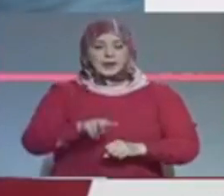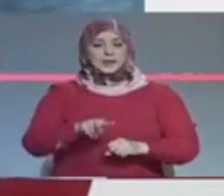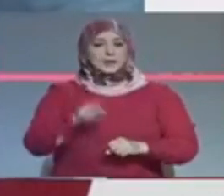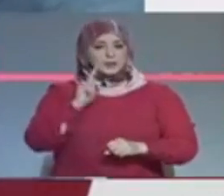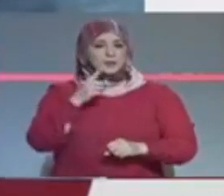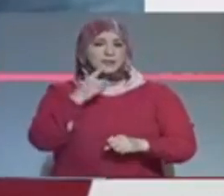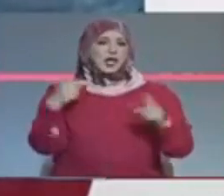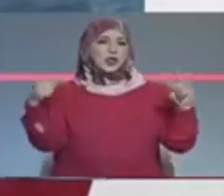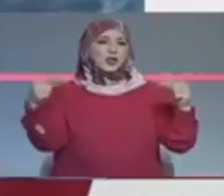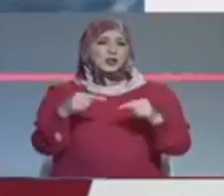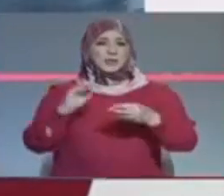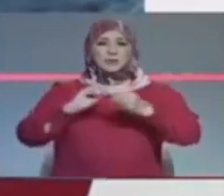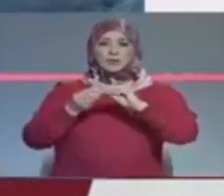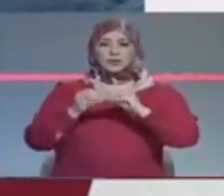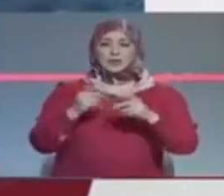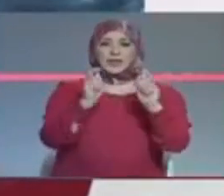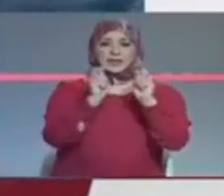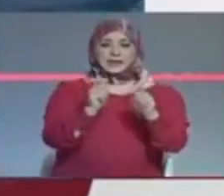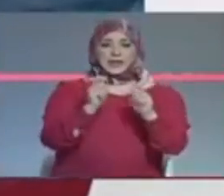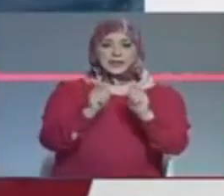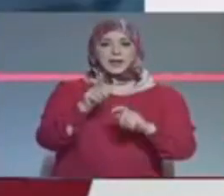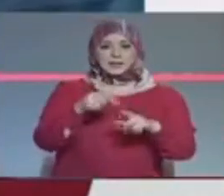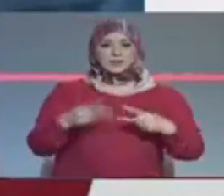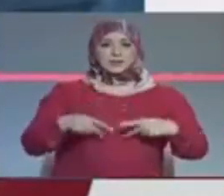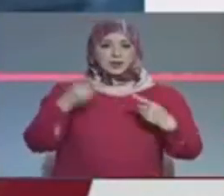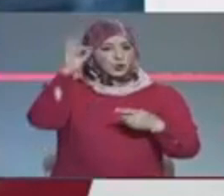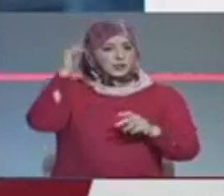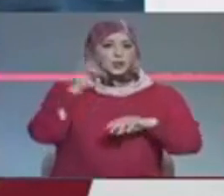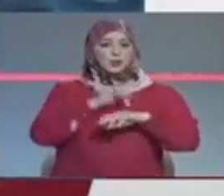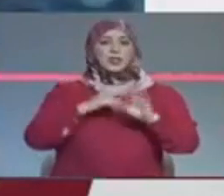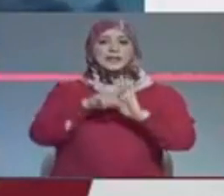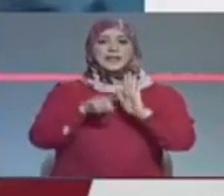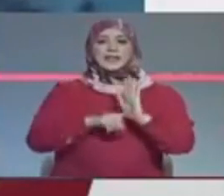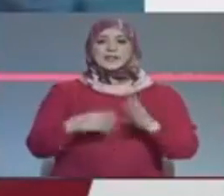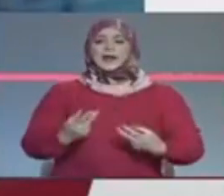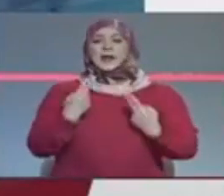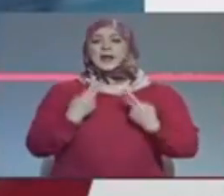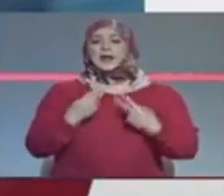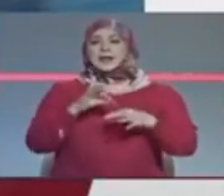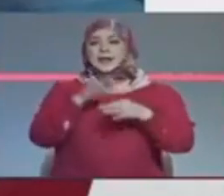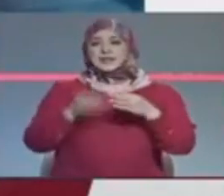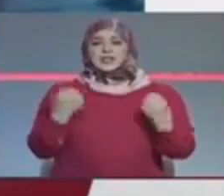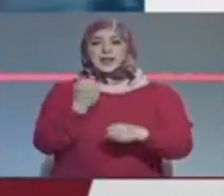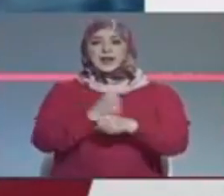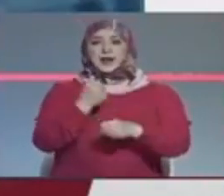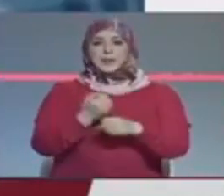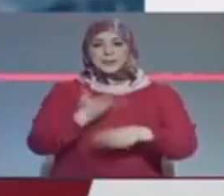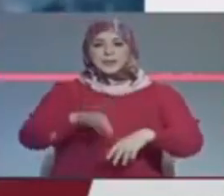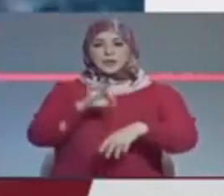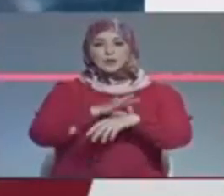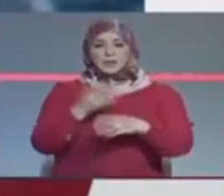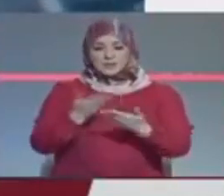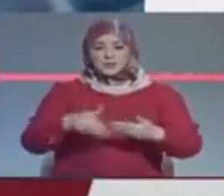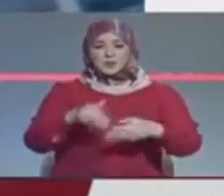استنكارها لما وصفته بالصراعات السياسية التي تؤثر سلبا على مردودية العمل الميداني في أصعب